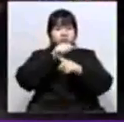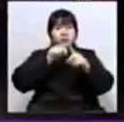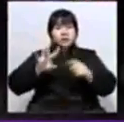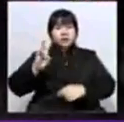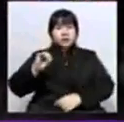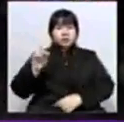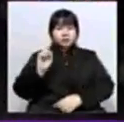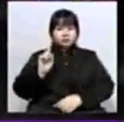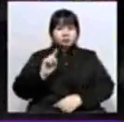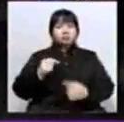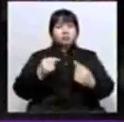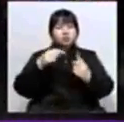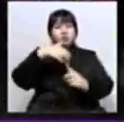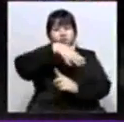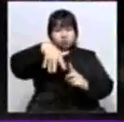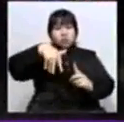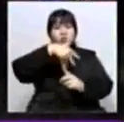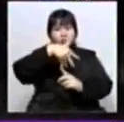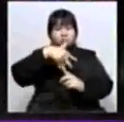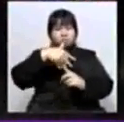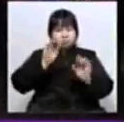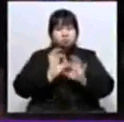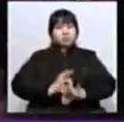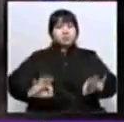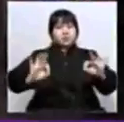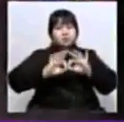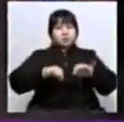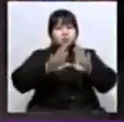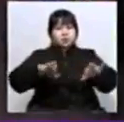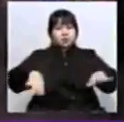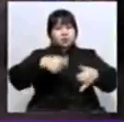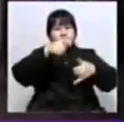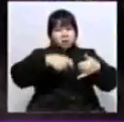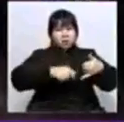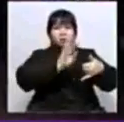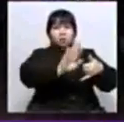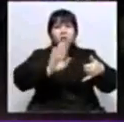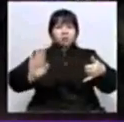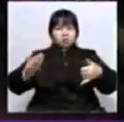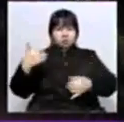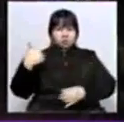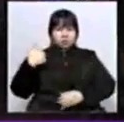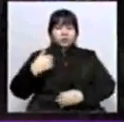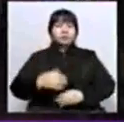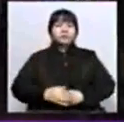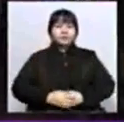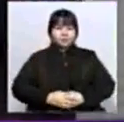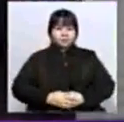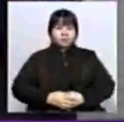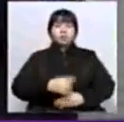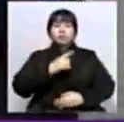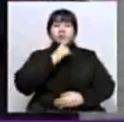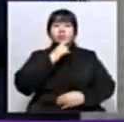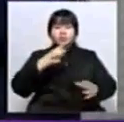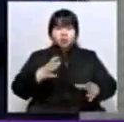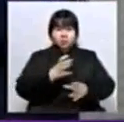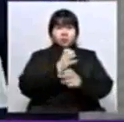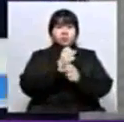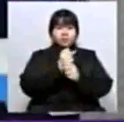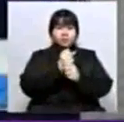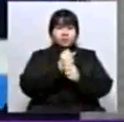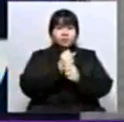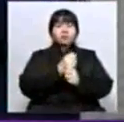นั่นคือสิ่งแวดล้อมซึ่งสามารถหล่อล้อมให้เด็กมีพฤติกรรมที่ต่างออกไป ฉะนั้นถ้าหากสรุปโดยรวมเนี่ย